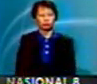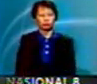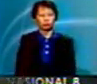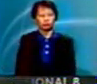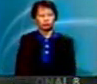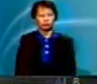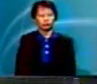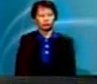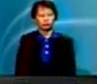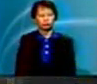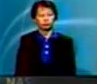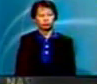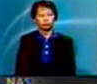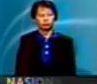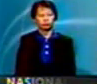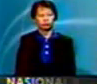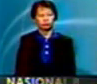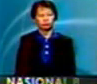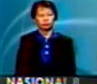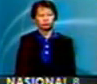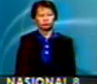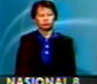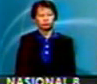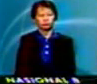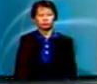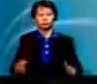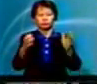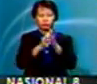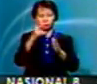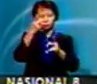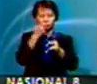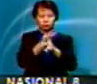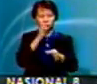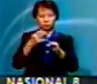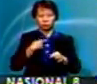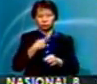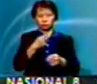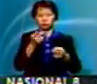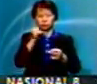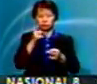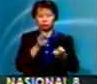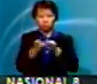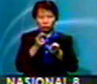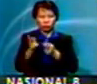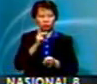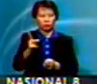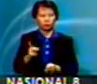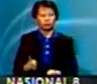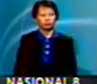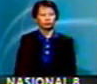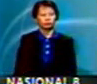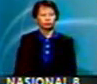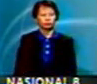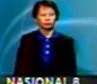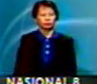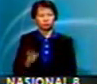daripada Luham. PAS telah mungkin janji di tempat kita tak berkenan terbuka tidak diterima.